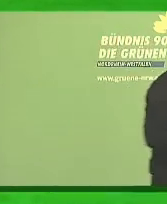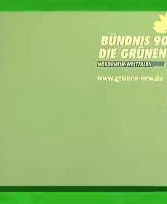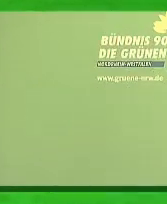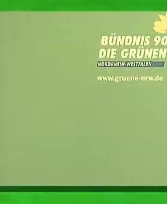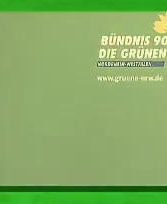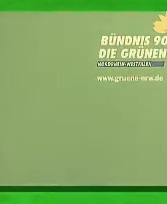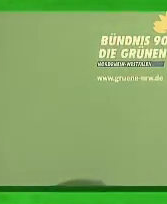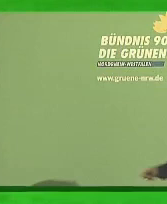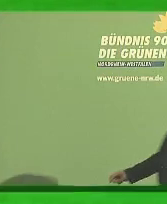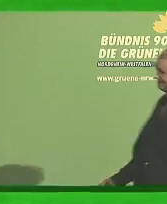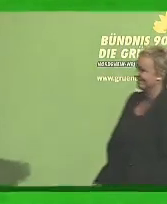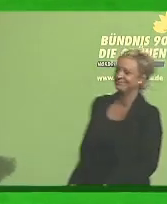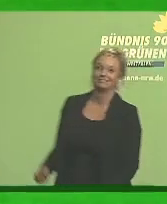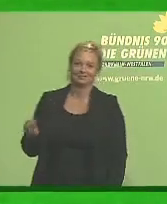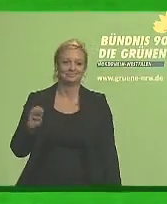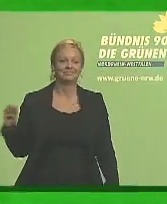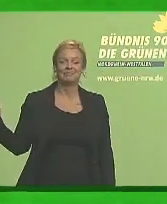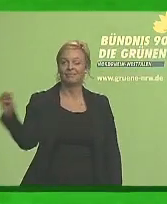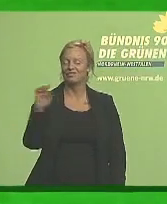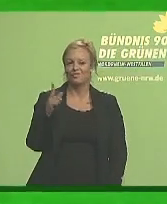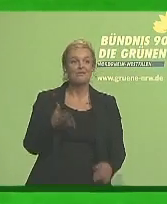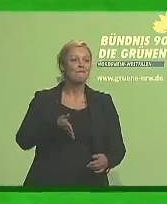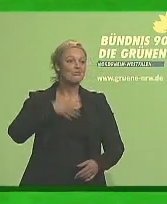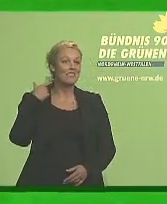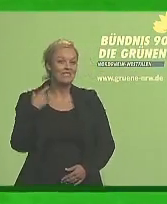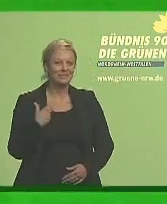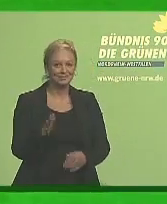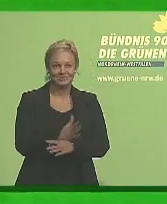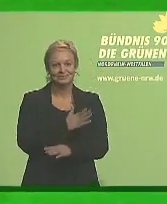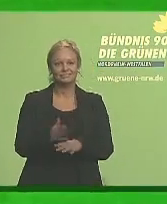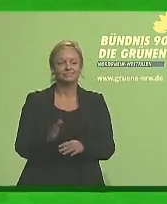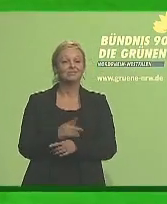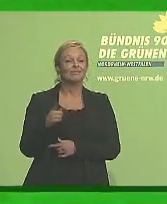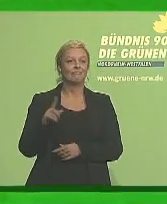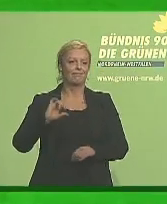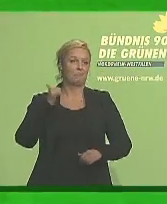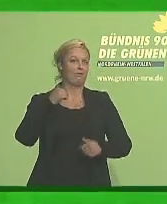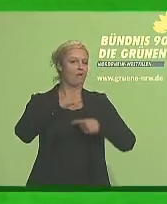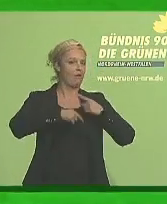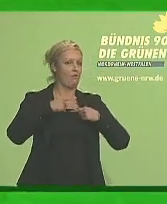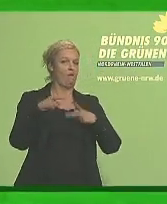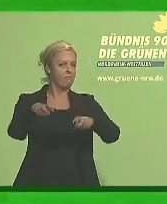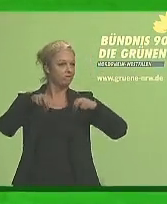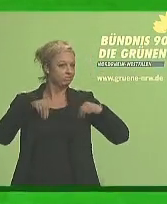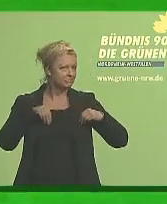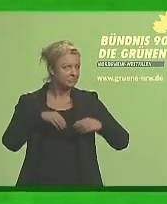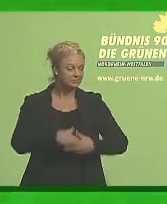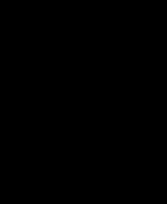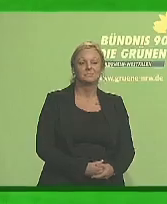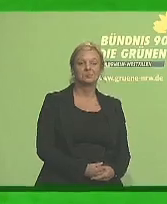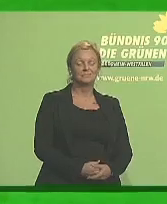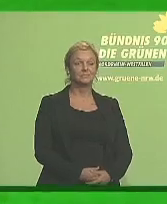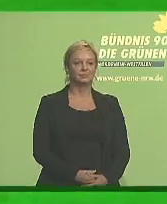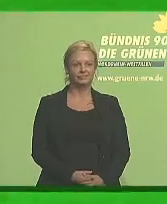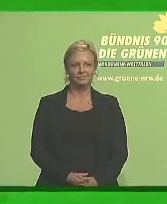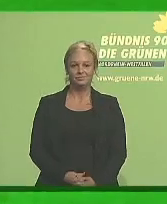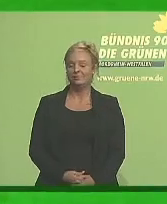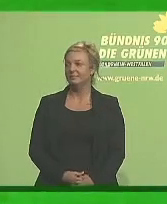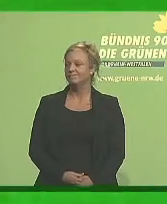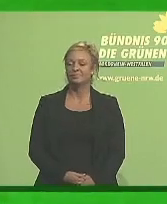sehr früh entschieden, eine ganz besondere Rolle sich zu nehmen. Die ist immer wieder